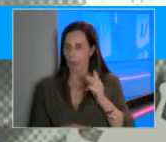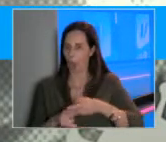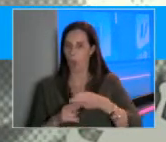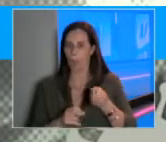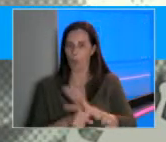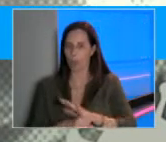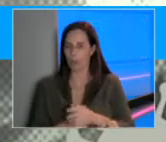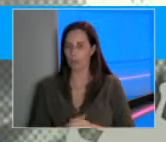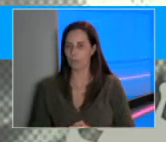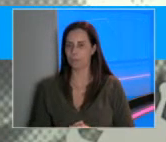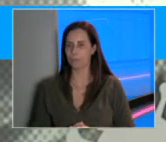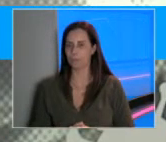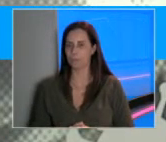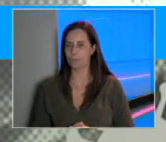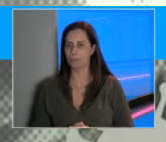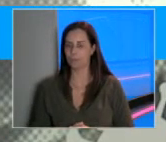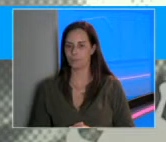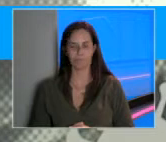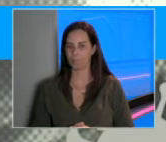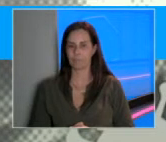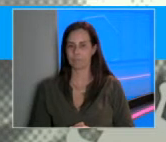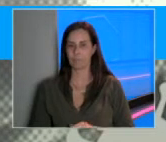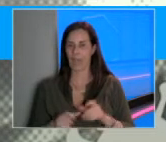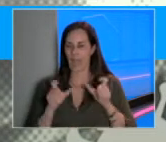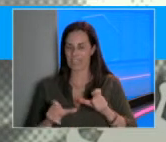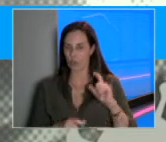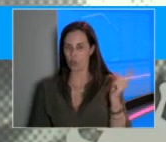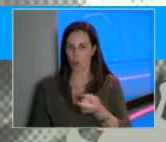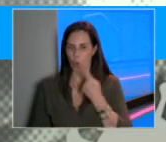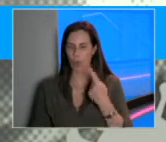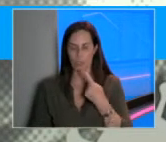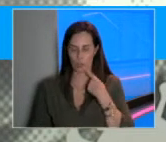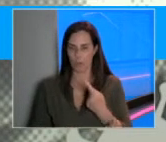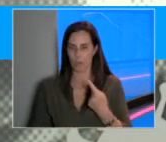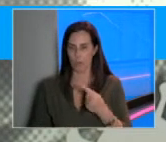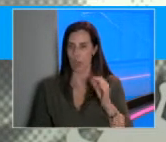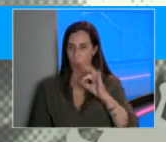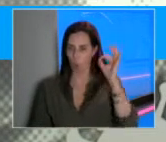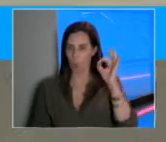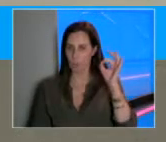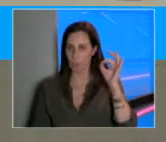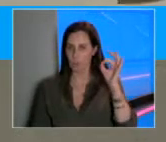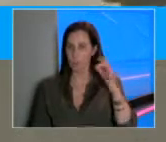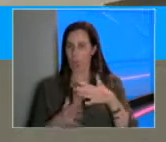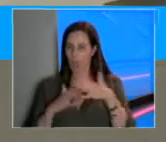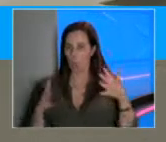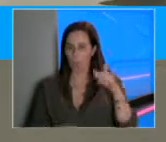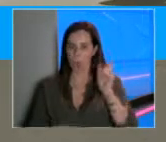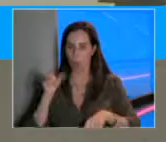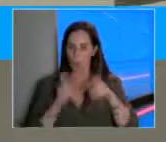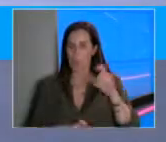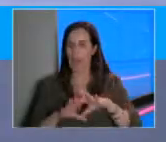שחלו במחלה? לא, כי חסינות עדר זה אומר שאחוז גדול